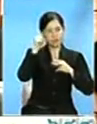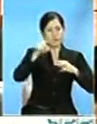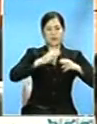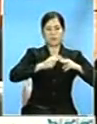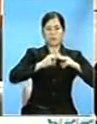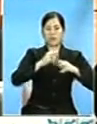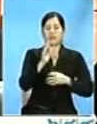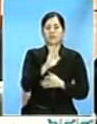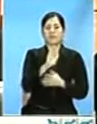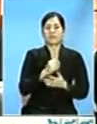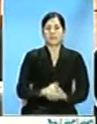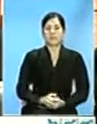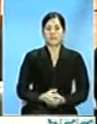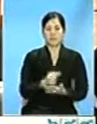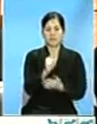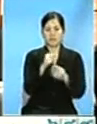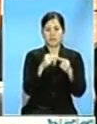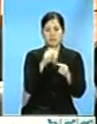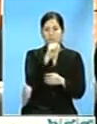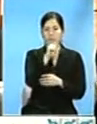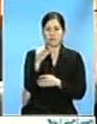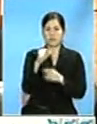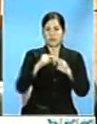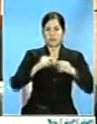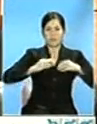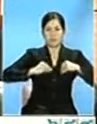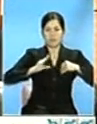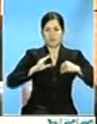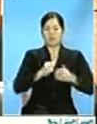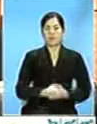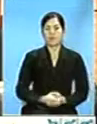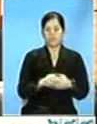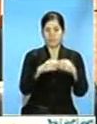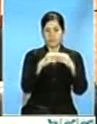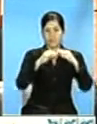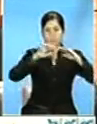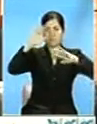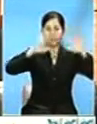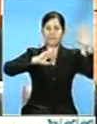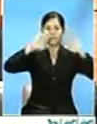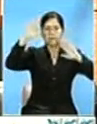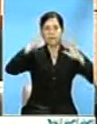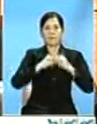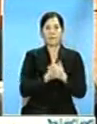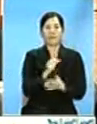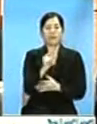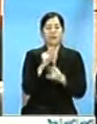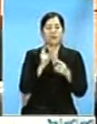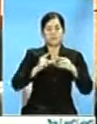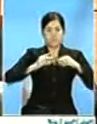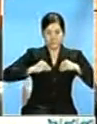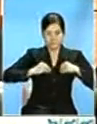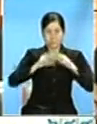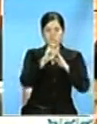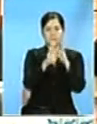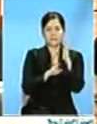านส.ส.ที่ไม่เห็นด้วยนะครับว่าประชาธิปไตยนี่นะครับต้องยอมรับในกติก